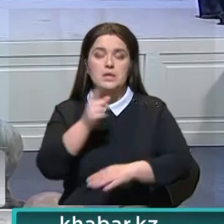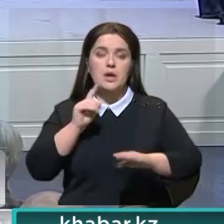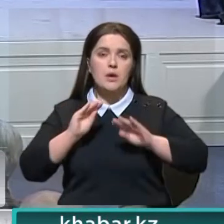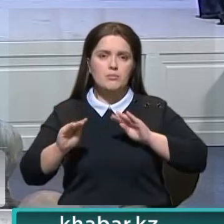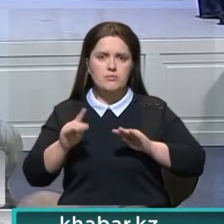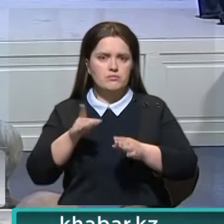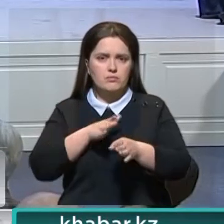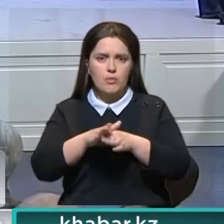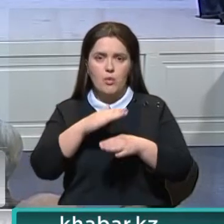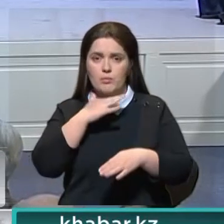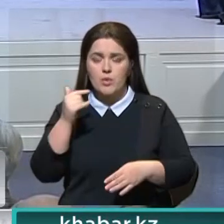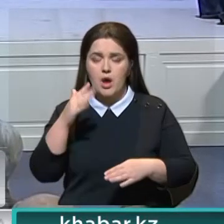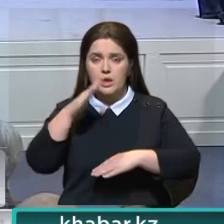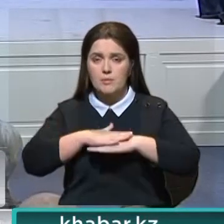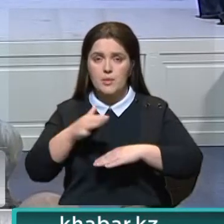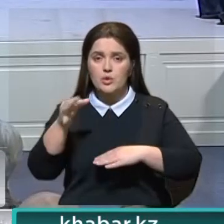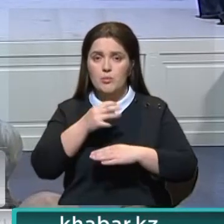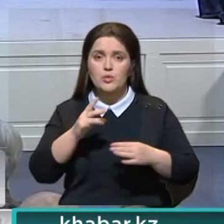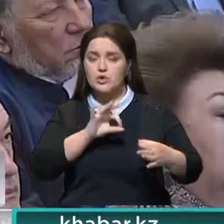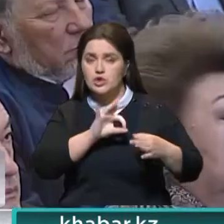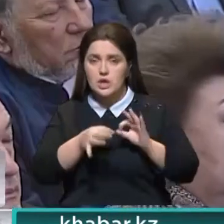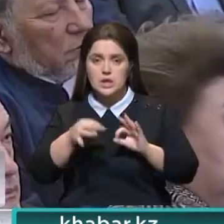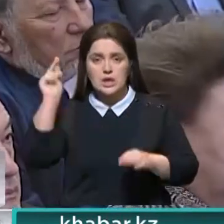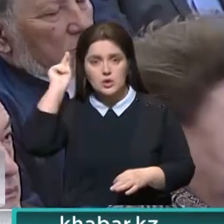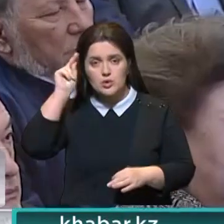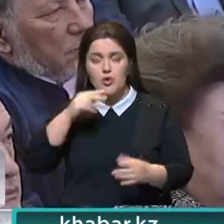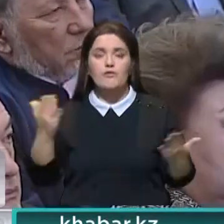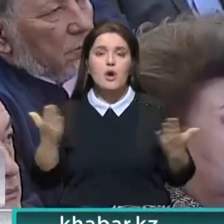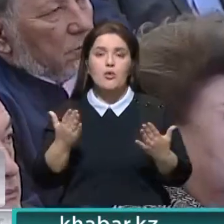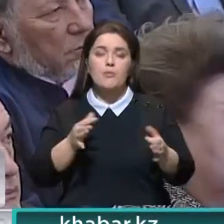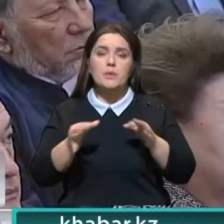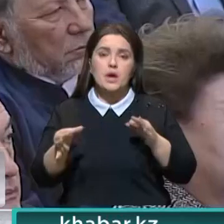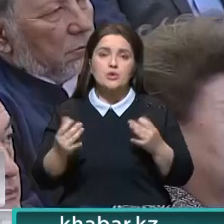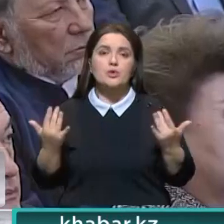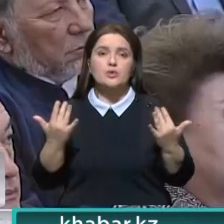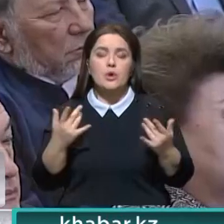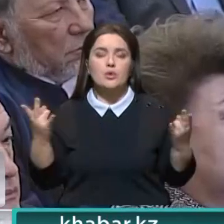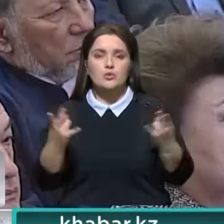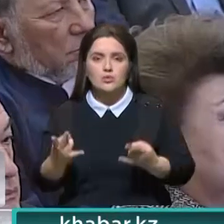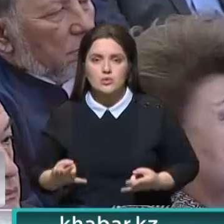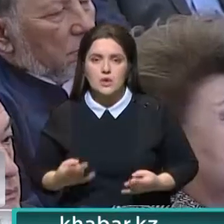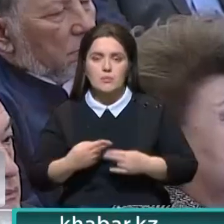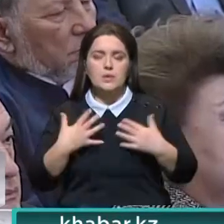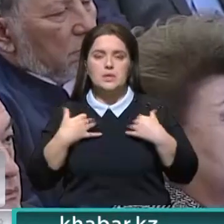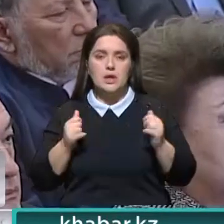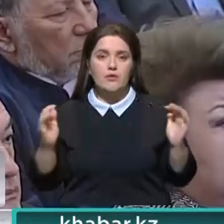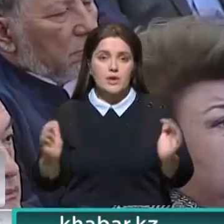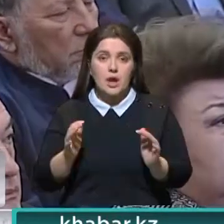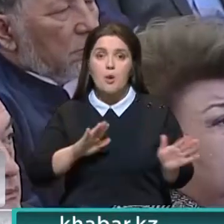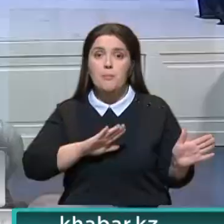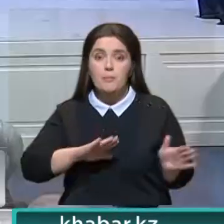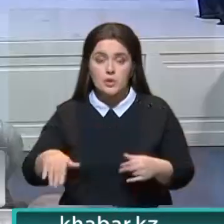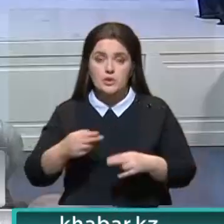инфраструктура перегружена. Акимату области нужно тщательно изучить, в каком районе и в каком количестве нужны объекты здравоохранения. После